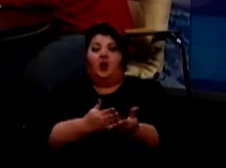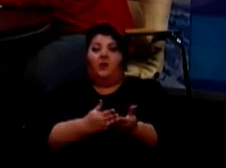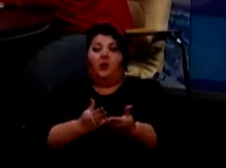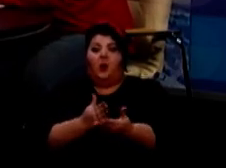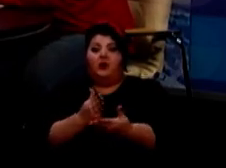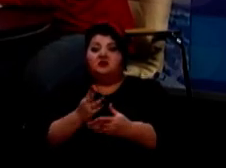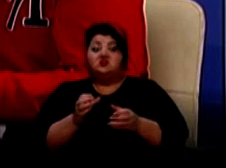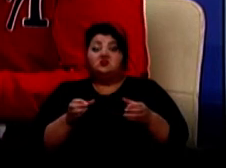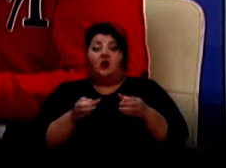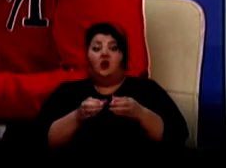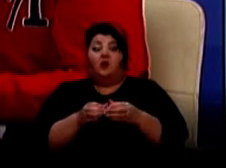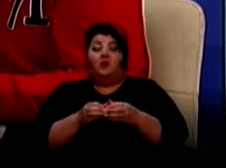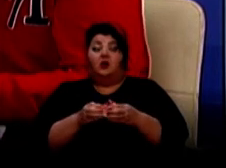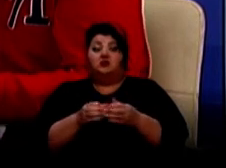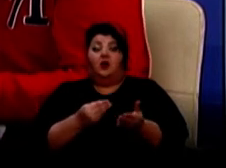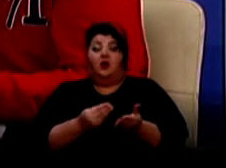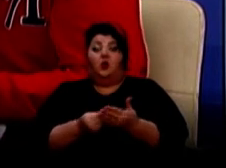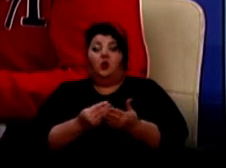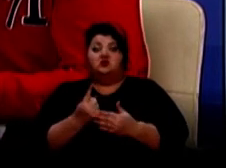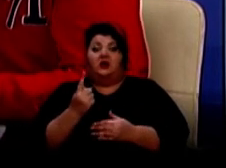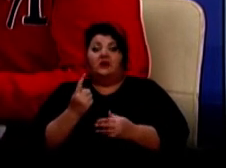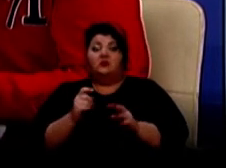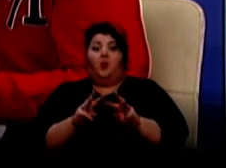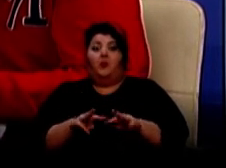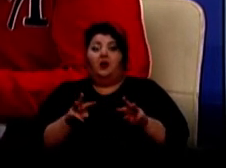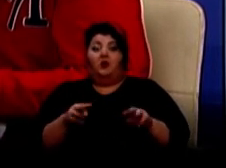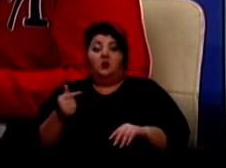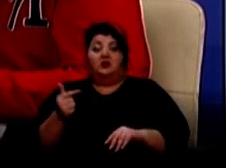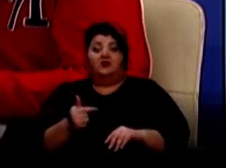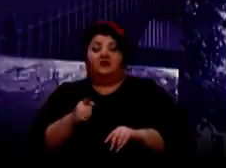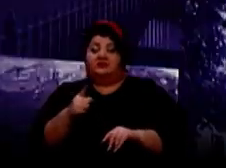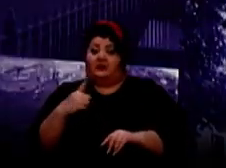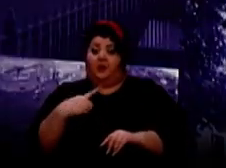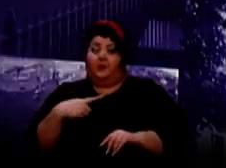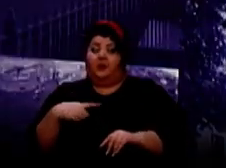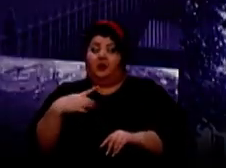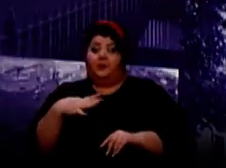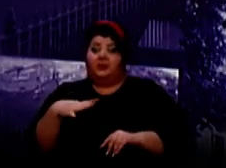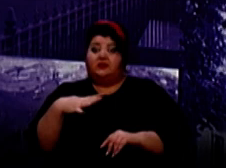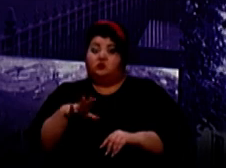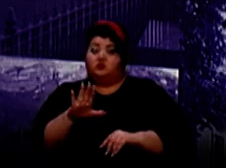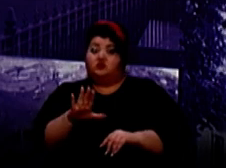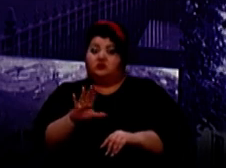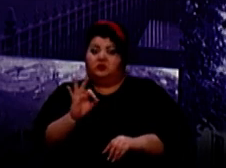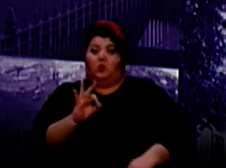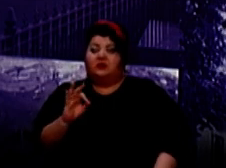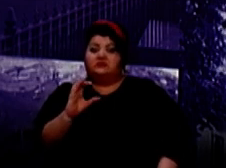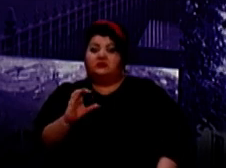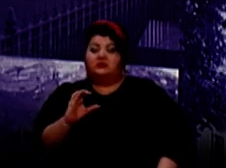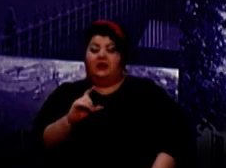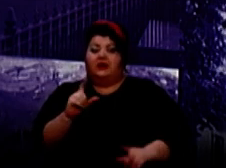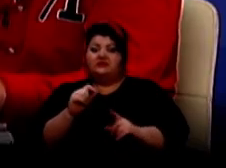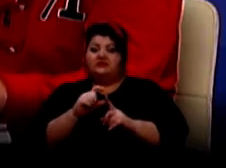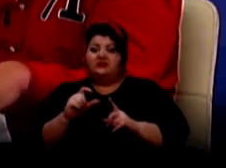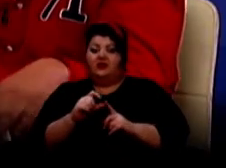політичної кампанії коштує місту 100 мільйонів гривень. І це підозріт Олександра Сергійовича. З слів